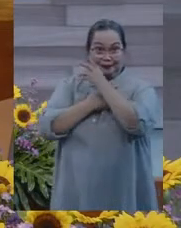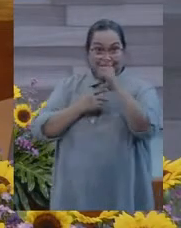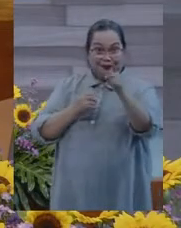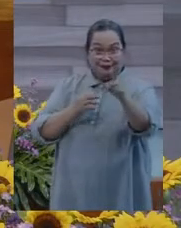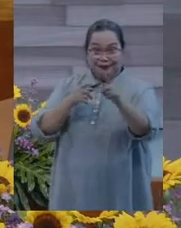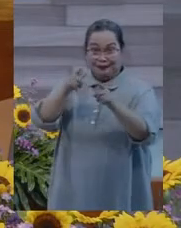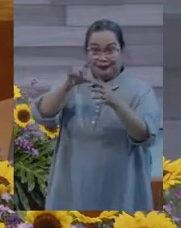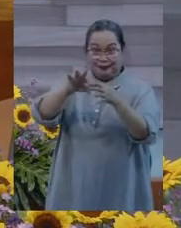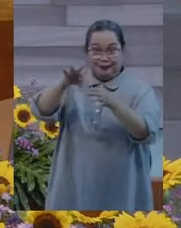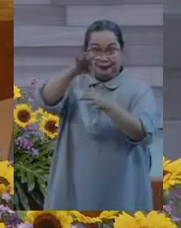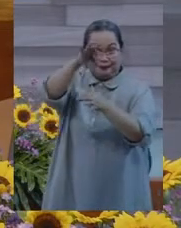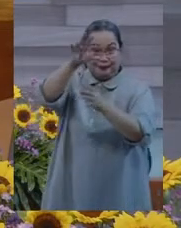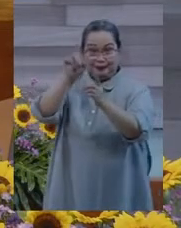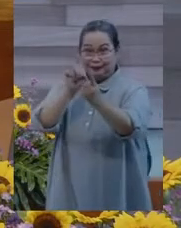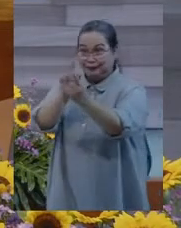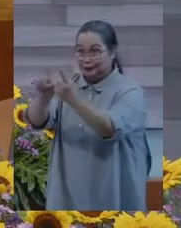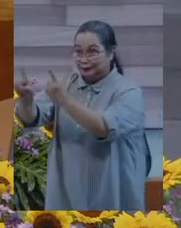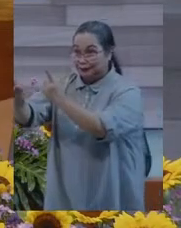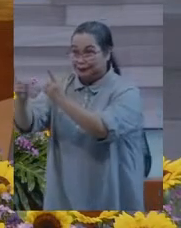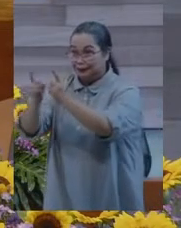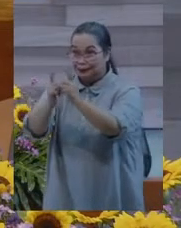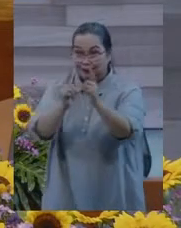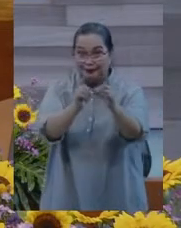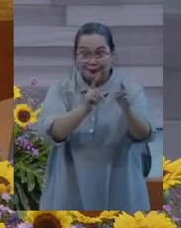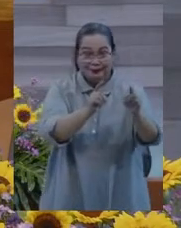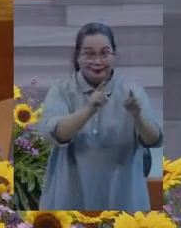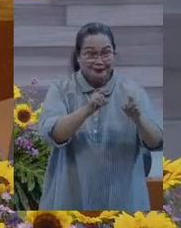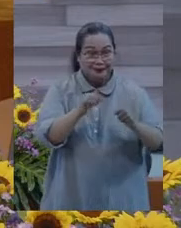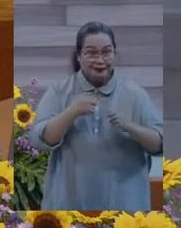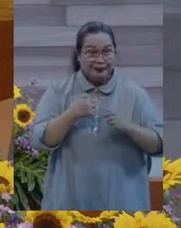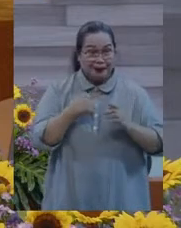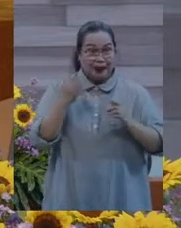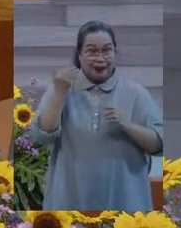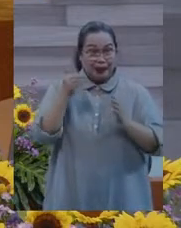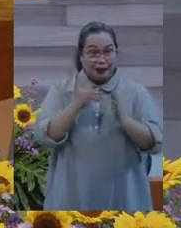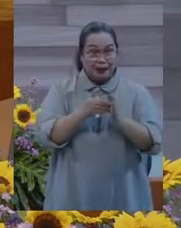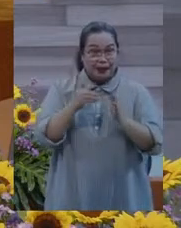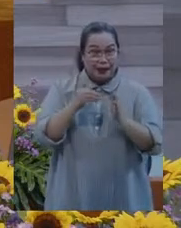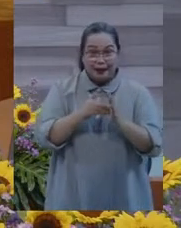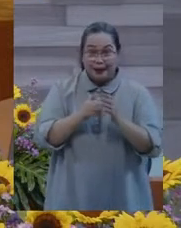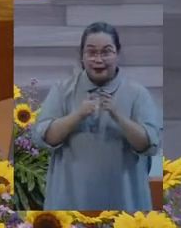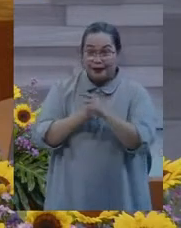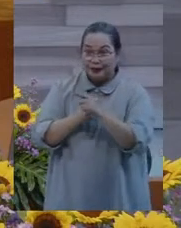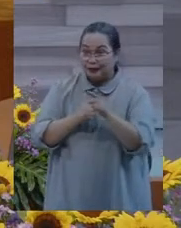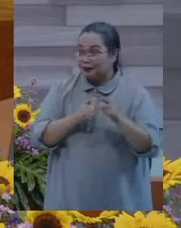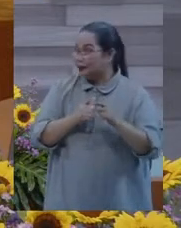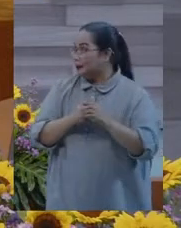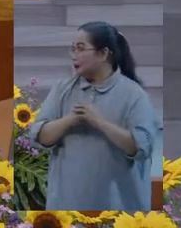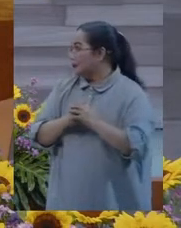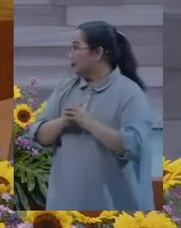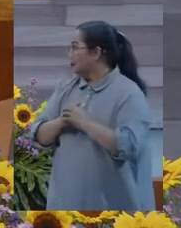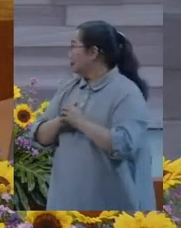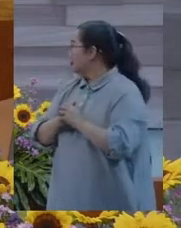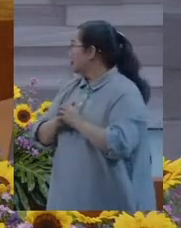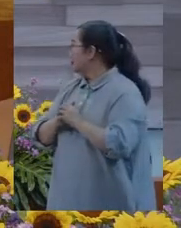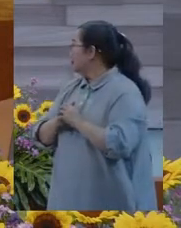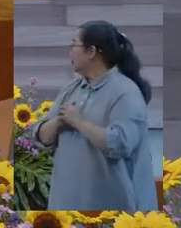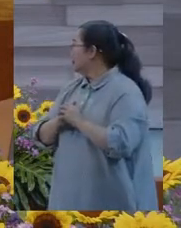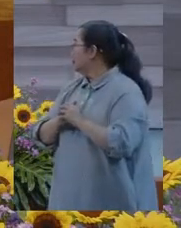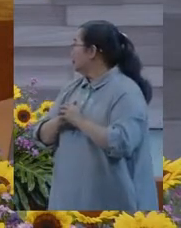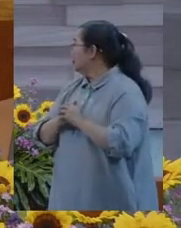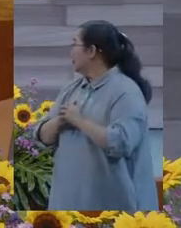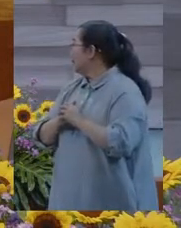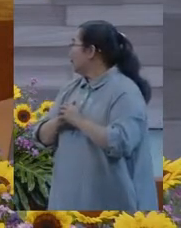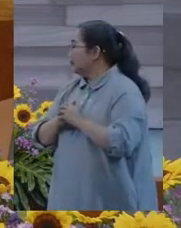na spiritual being na madalas, no? Eh,